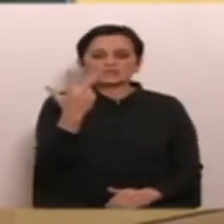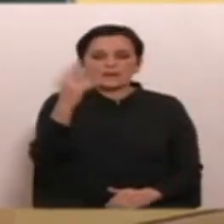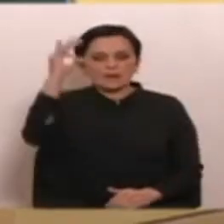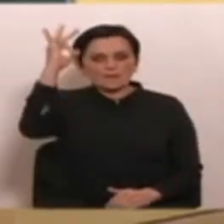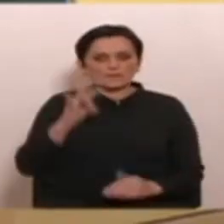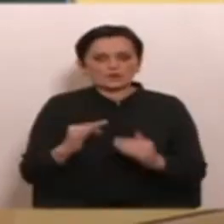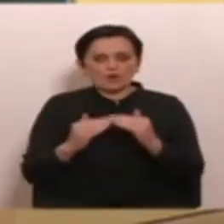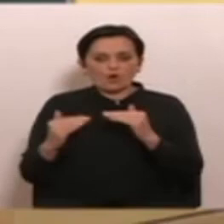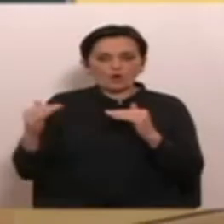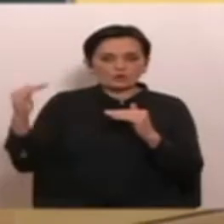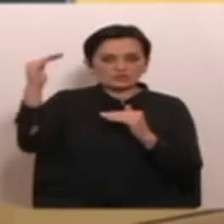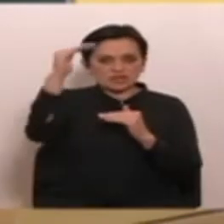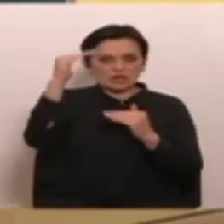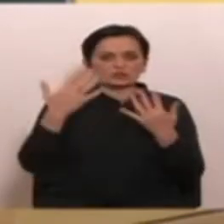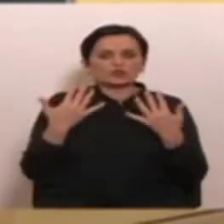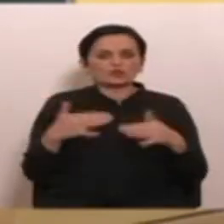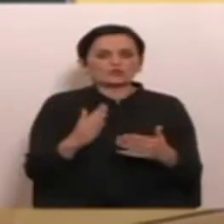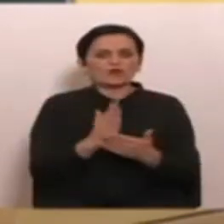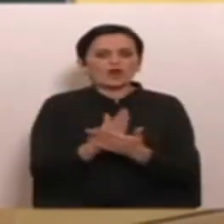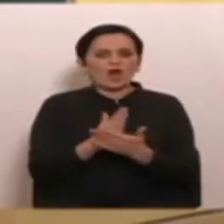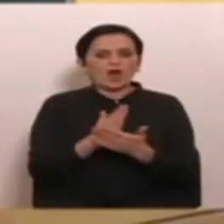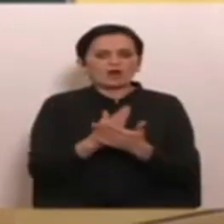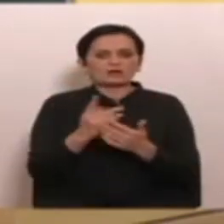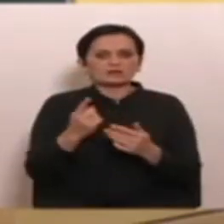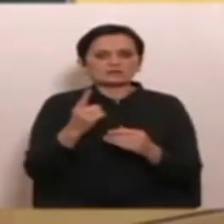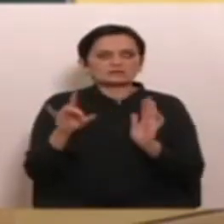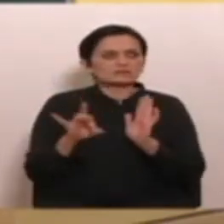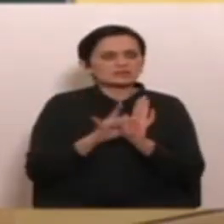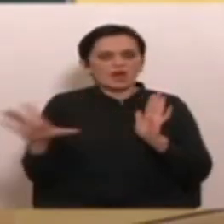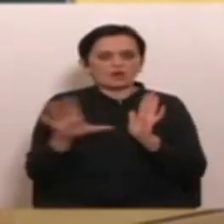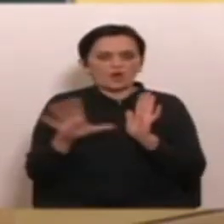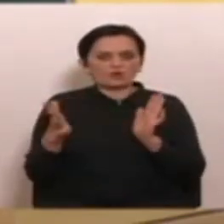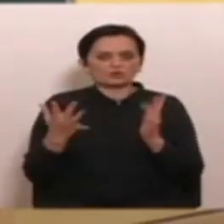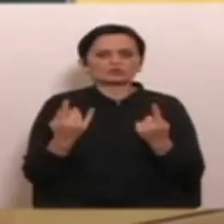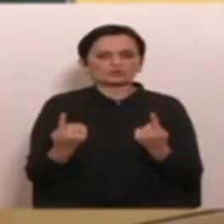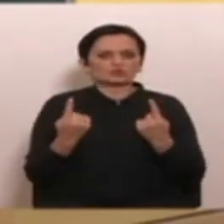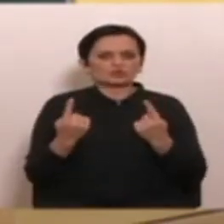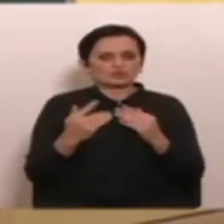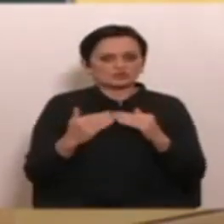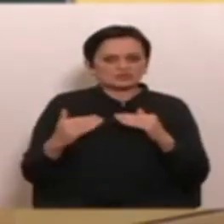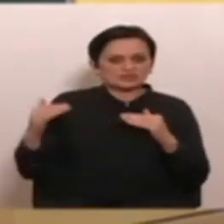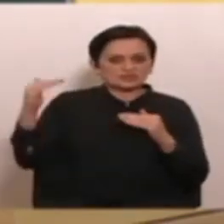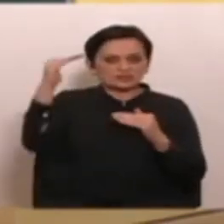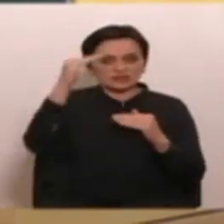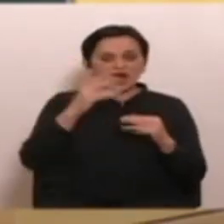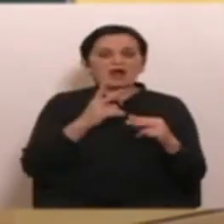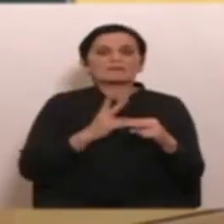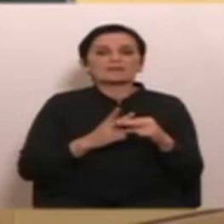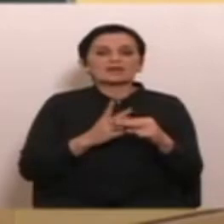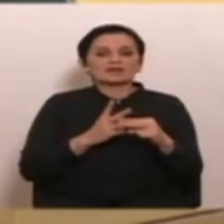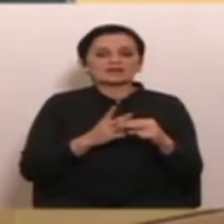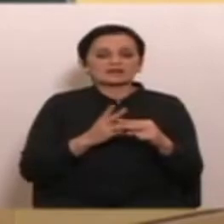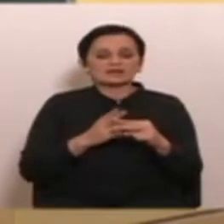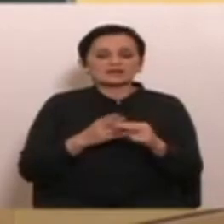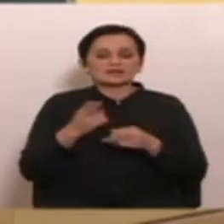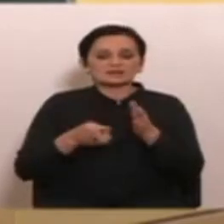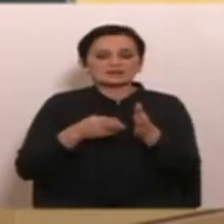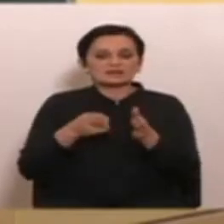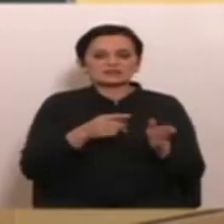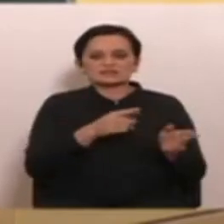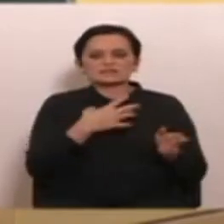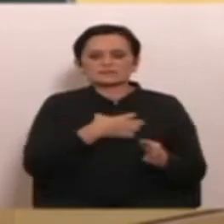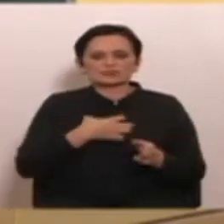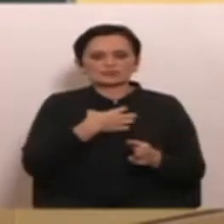ბოლო ათწლეულების მანძილზე არის უპრეცედენტო რეკორდული ზრდა. აქვე აღსანიშნავია რკინიგზით გადაზიდული კონტეინერების მნიშვნელოვანი